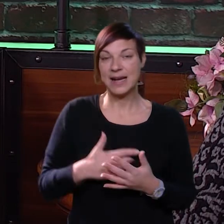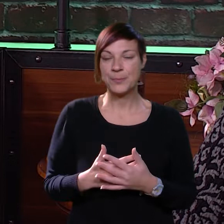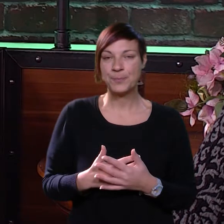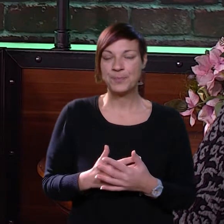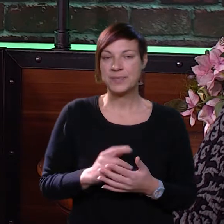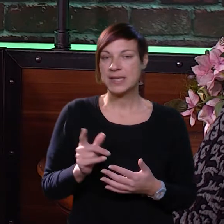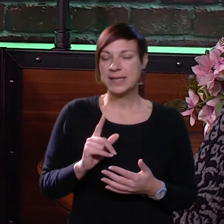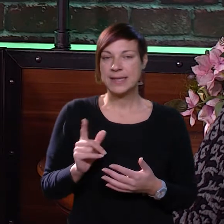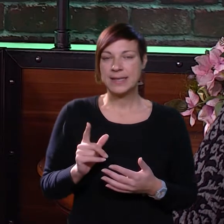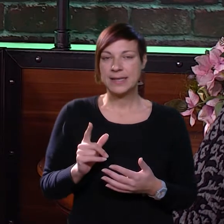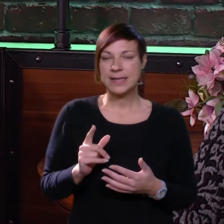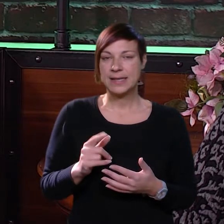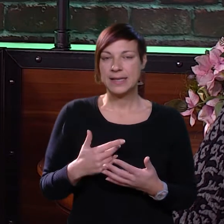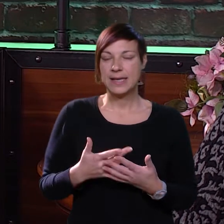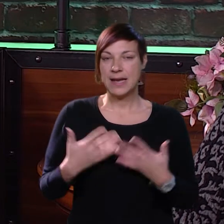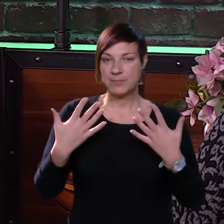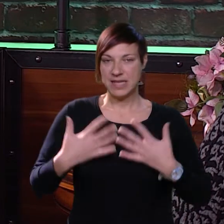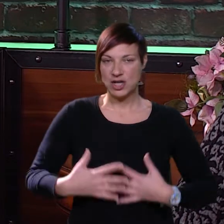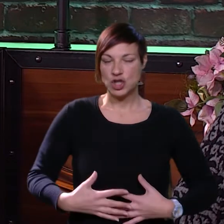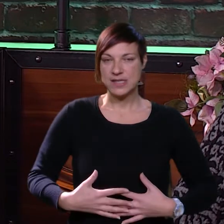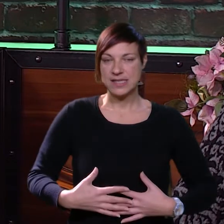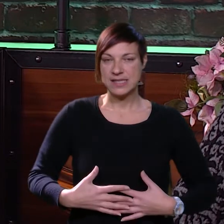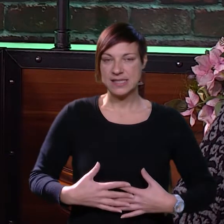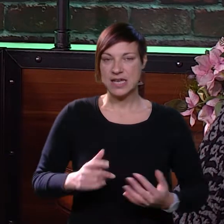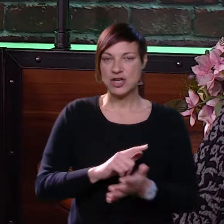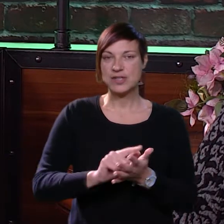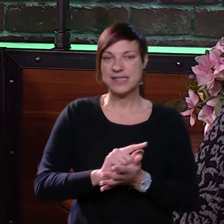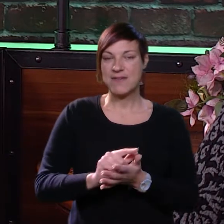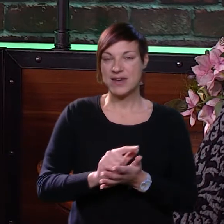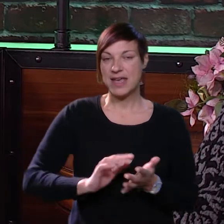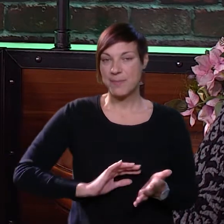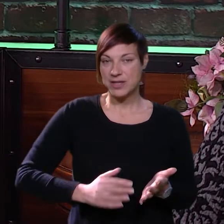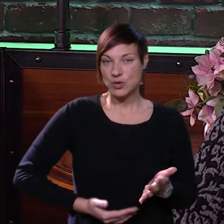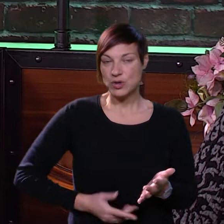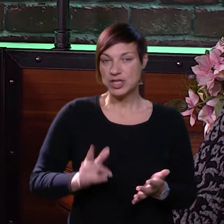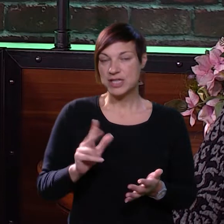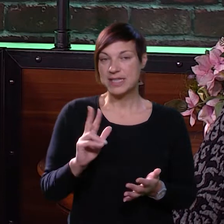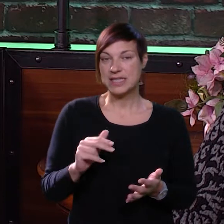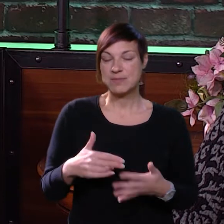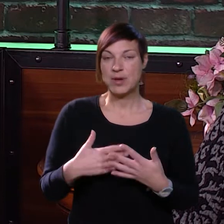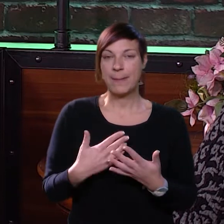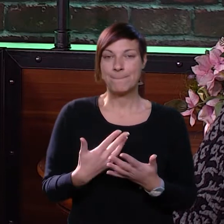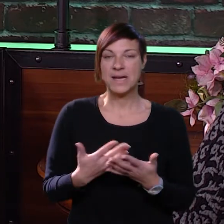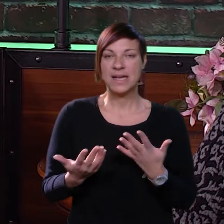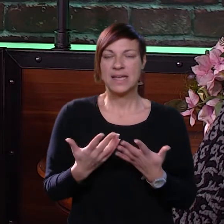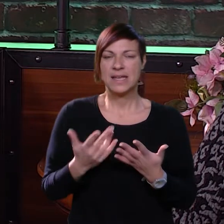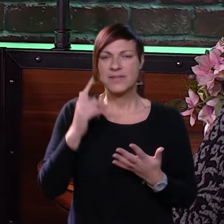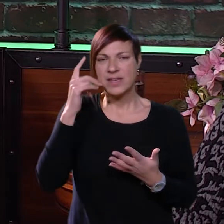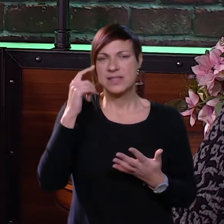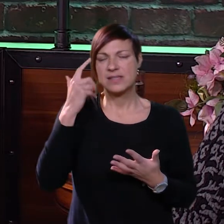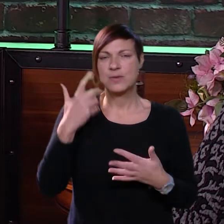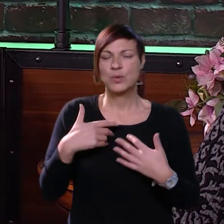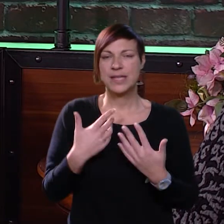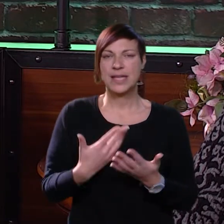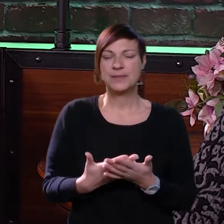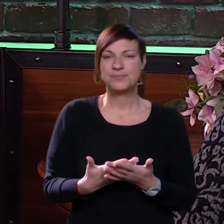znali. Znači nije nam dijagnosticirano za vrijeme trudnoće, niti smo imali kakve slutnje